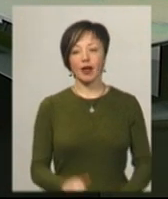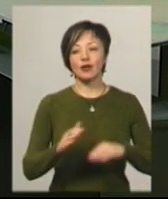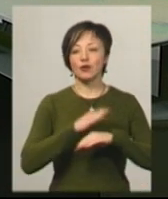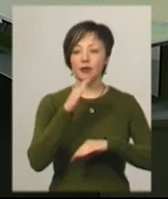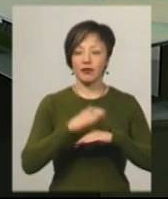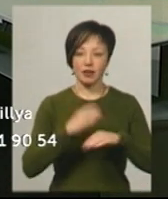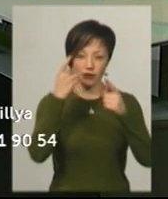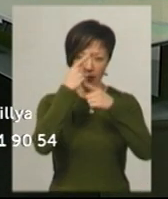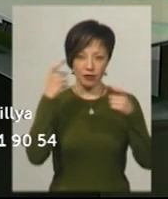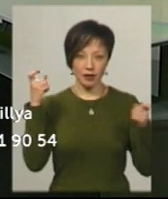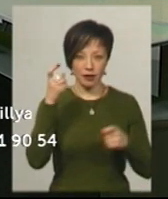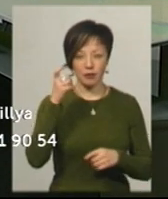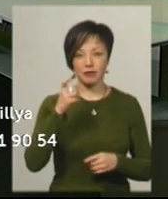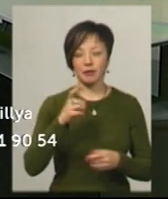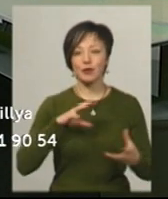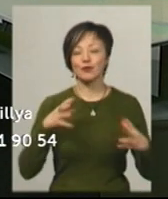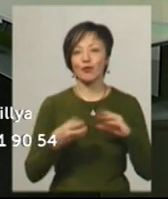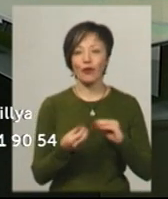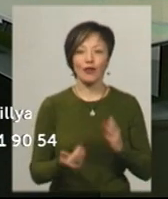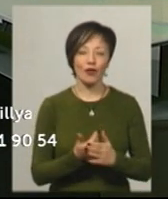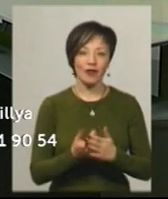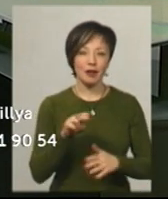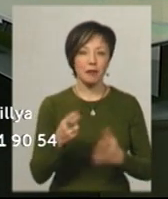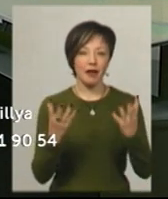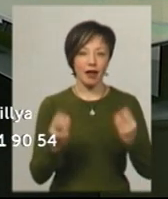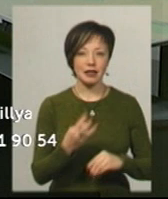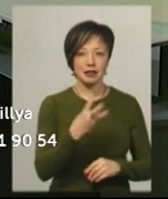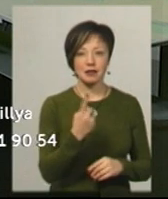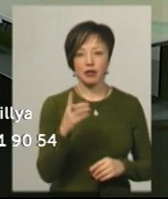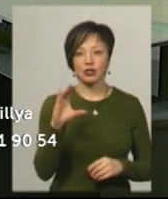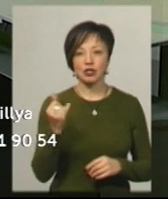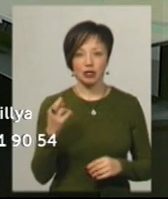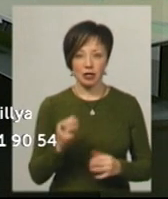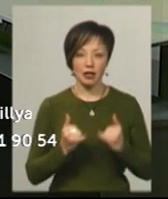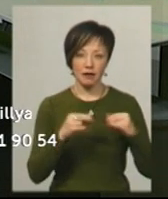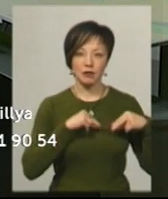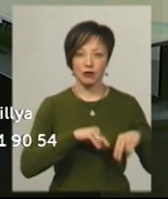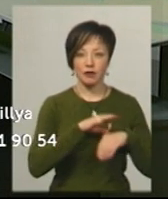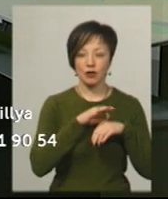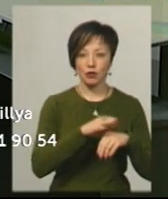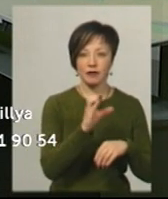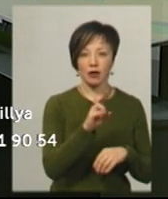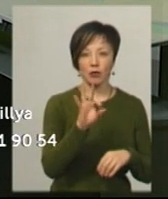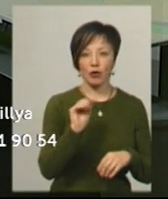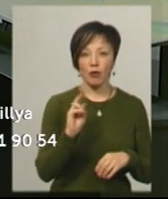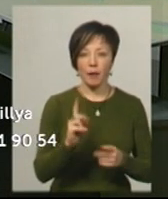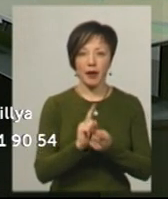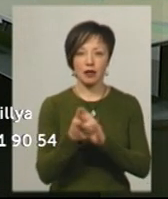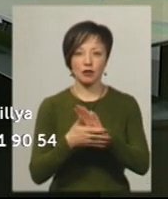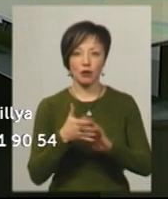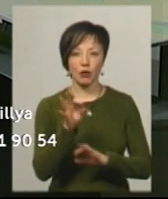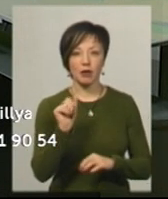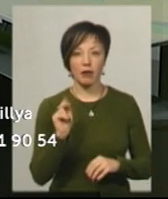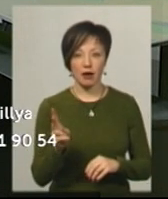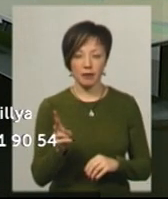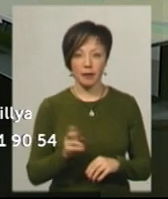Добрий вечір. В ефірі «Я Поділля». Підсумковий випуск новин п'ятниці, 31 січня. Студії ведуча Світлана Поробок. На жестову мову перекладає